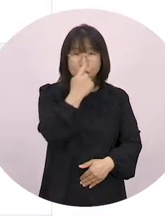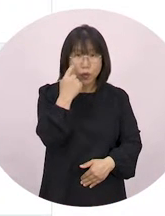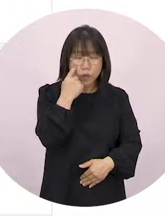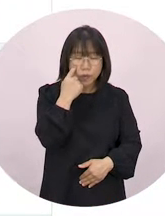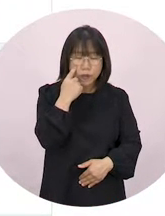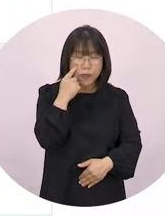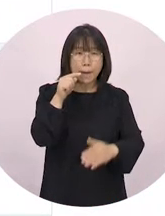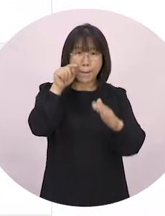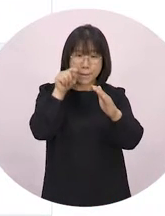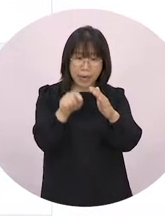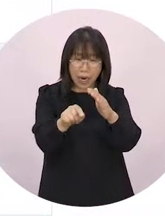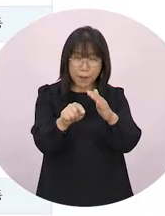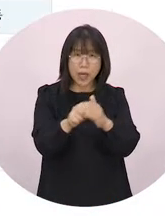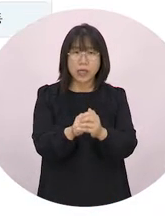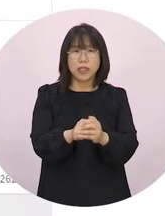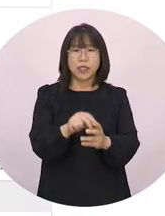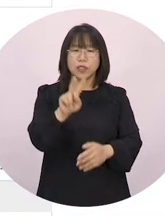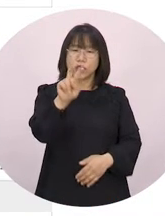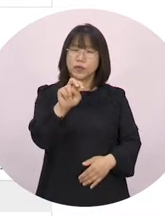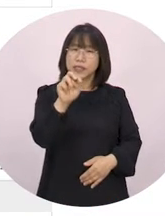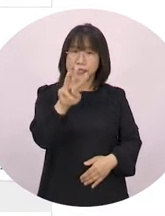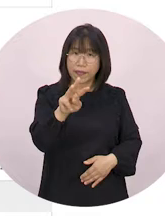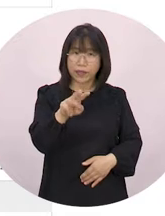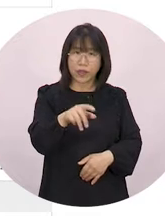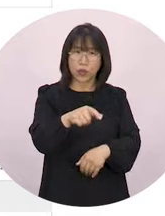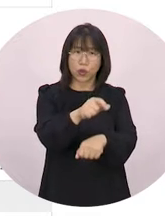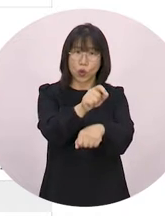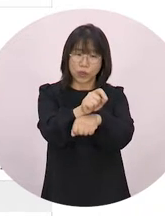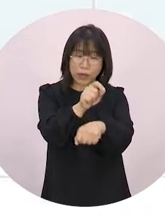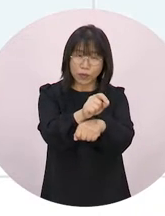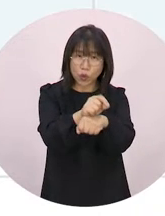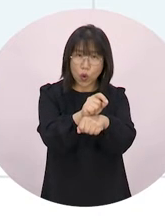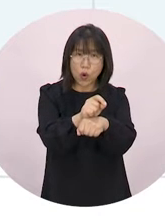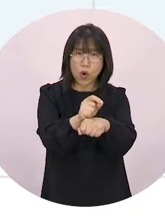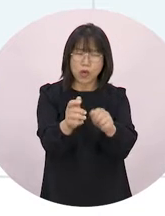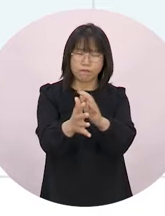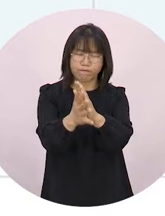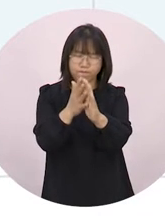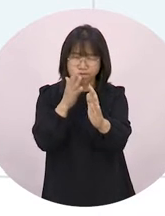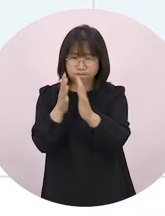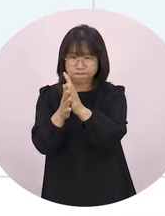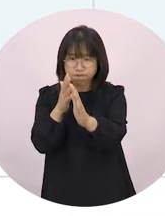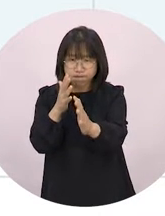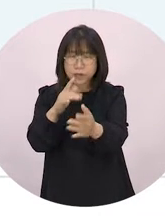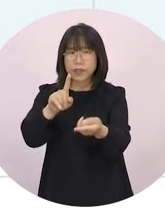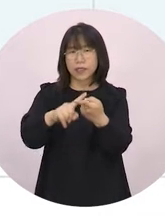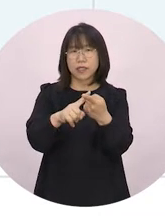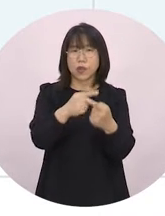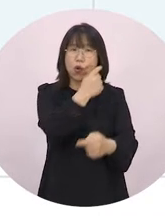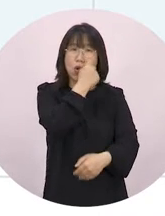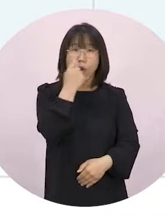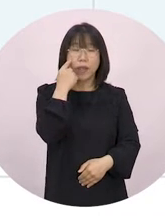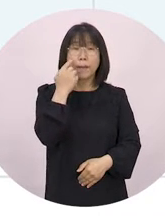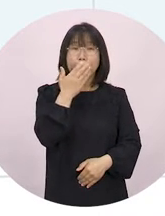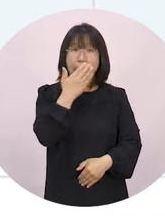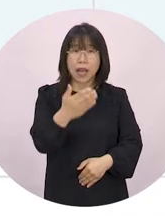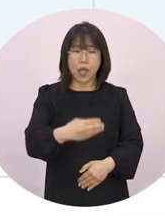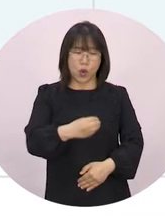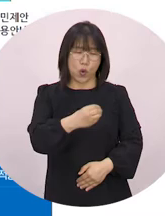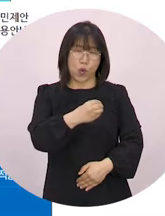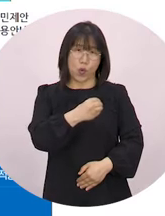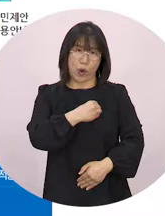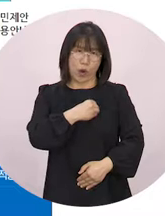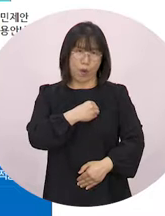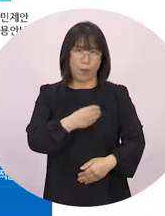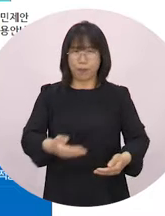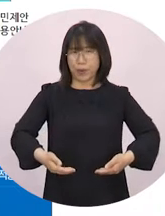조회에 접속하면 강서구 20개 동주민센터의 창구 대기 현황을 실시간으로 확인할 수 있습니다. 특히